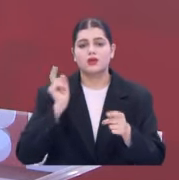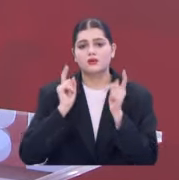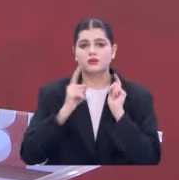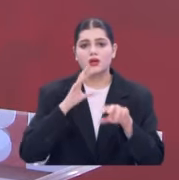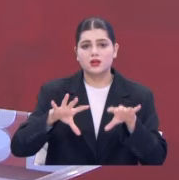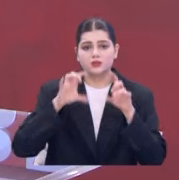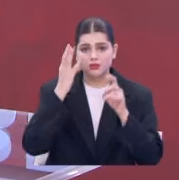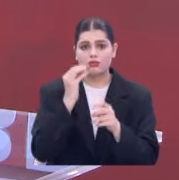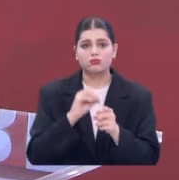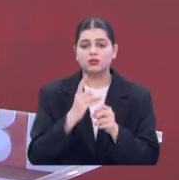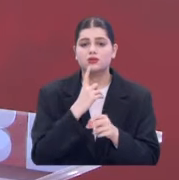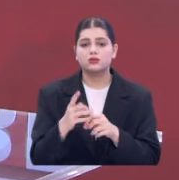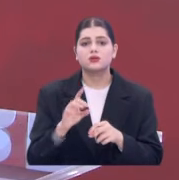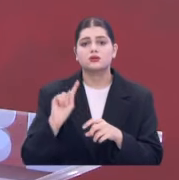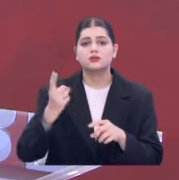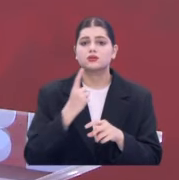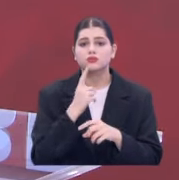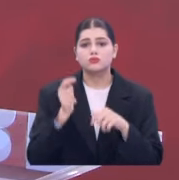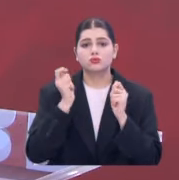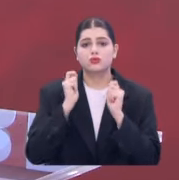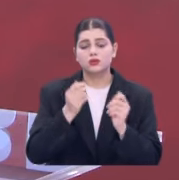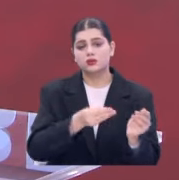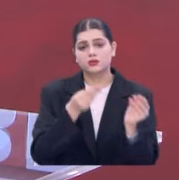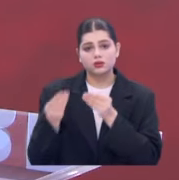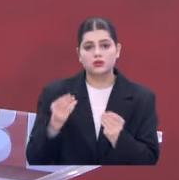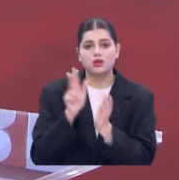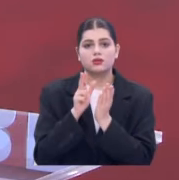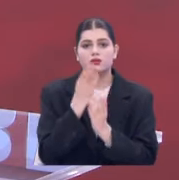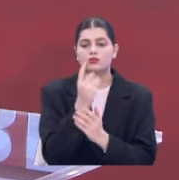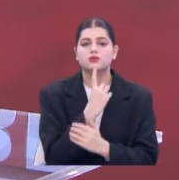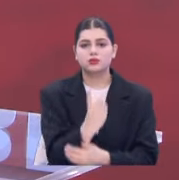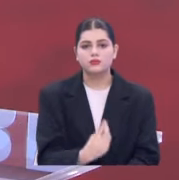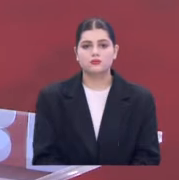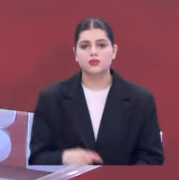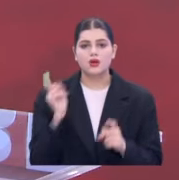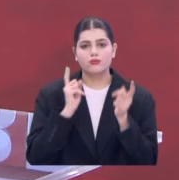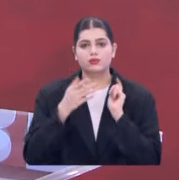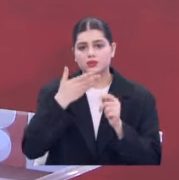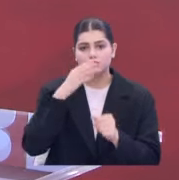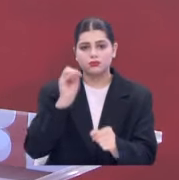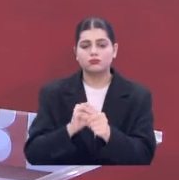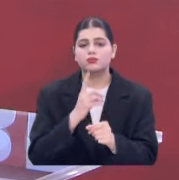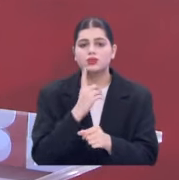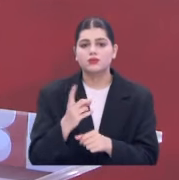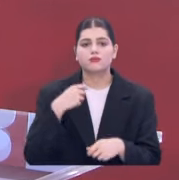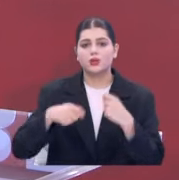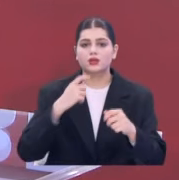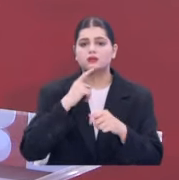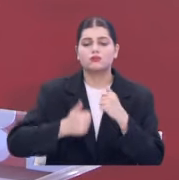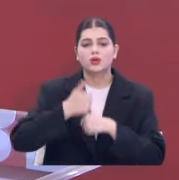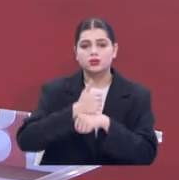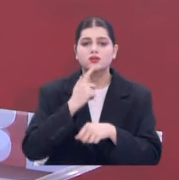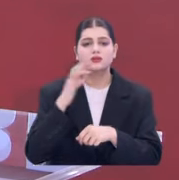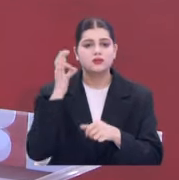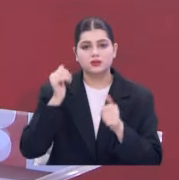hazır edilmelerine Aksi takdirde zorla getirme kararının çıkarılacağının avukatlarına iletilmesini banka yöneticilerinin